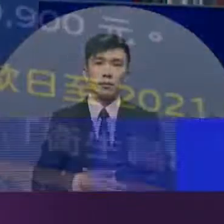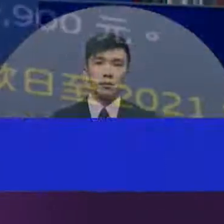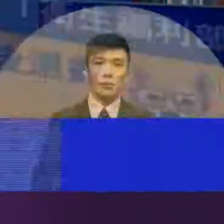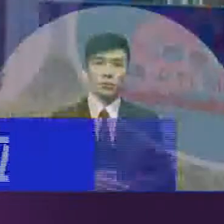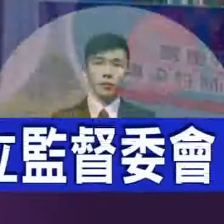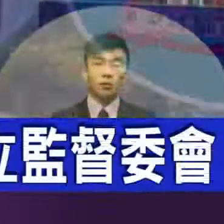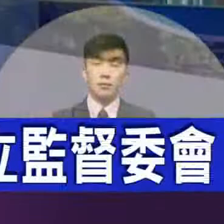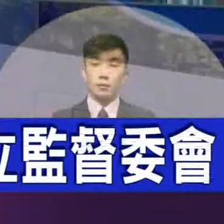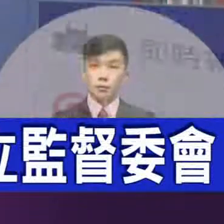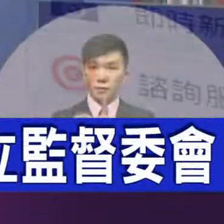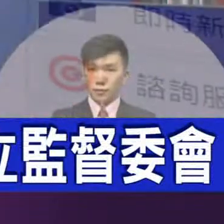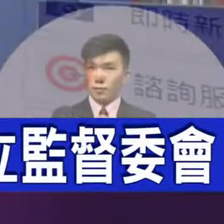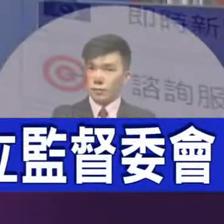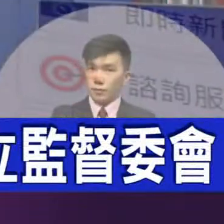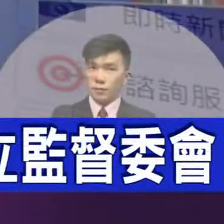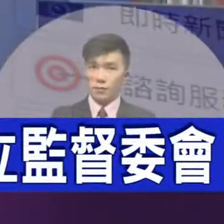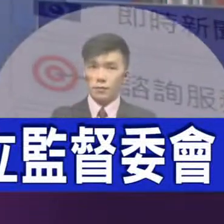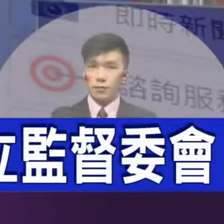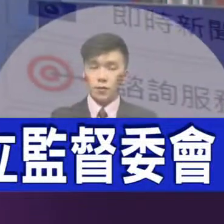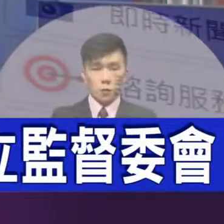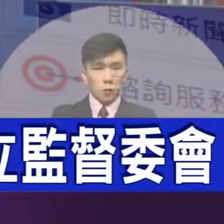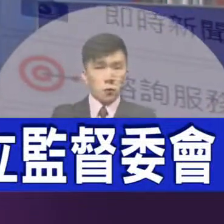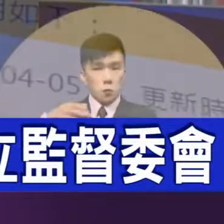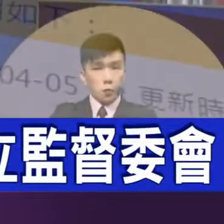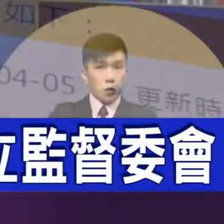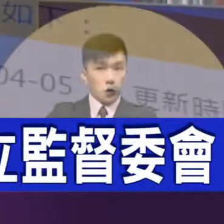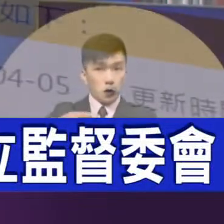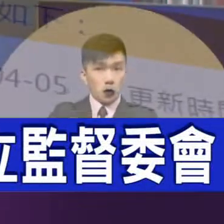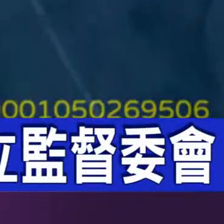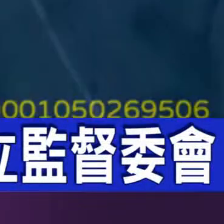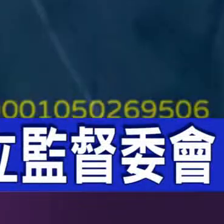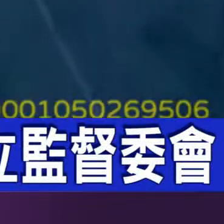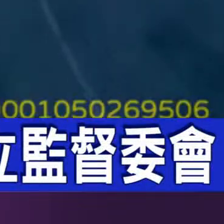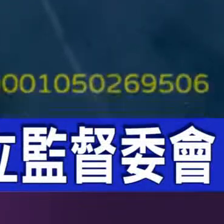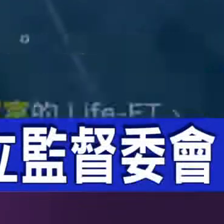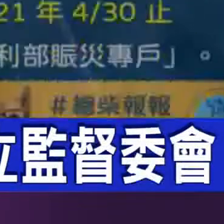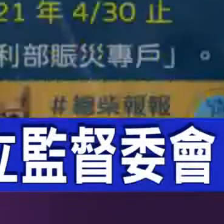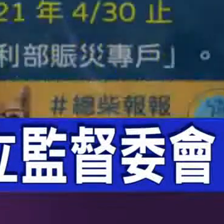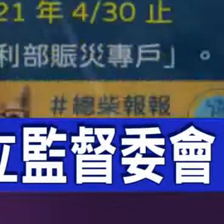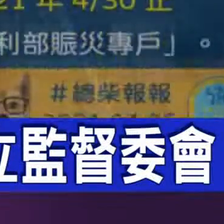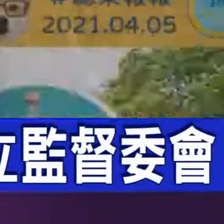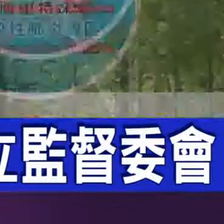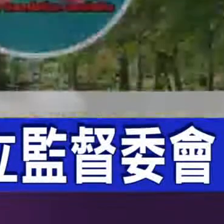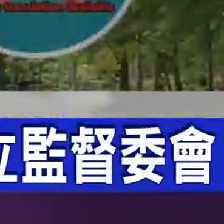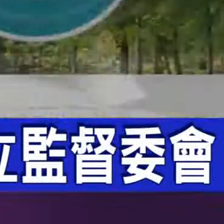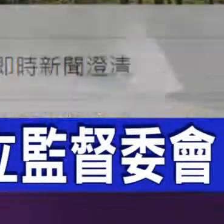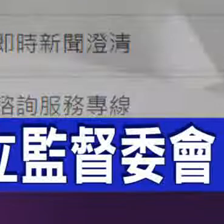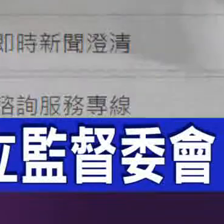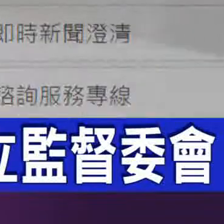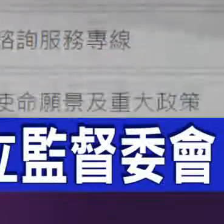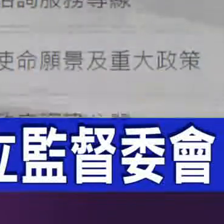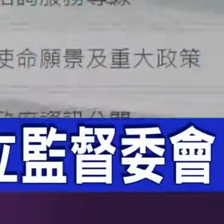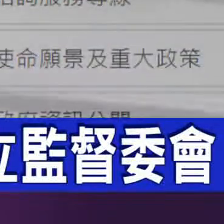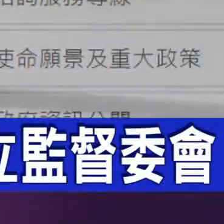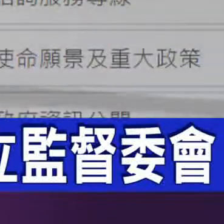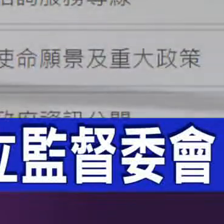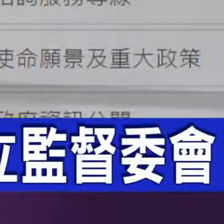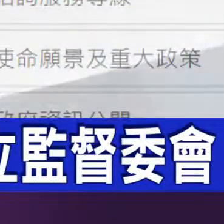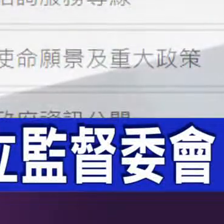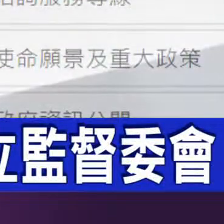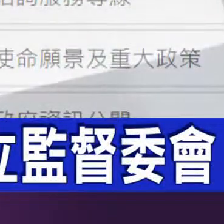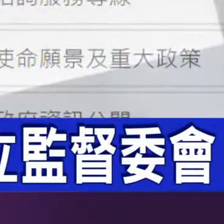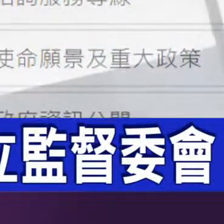调会成立管理及监督委员会，同时聘请外部社会公正人士参与。下周召开第一次会议，会议记录也会对